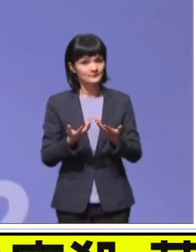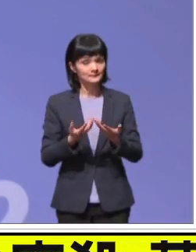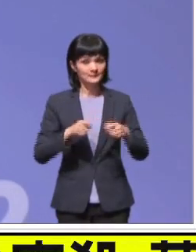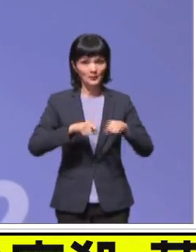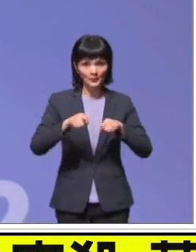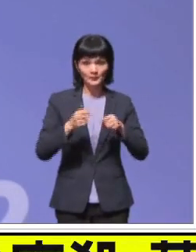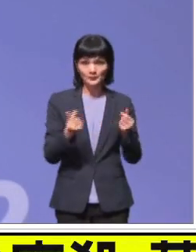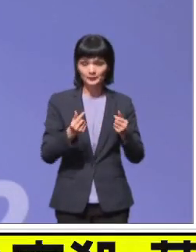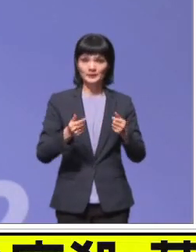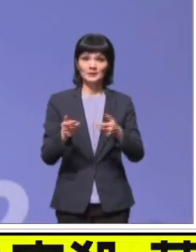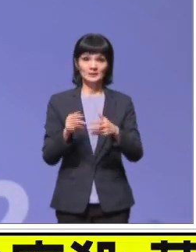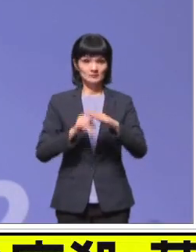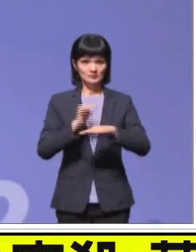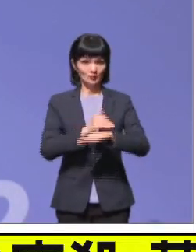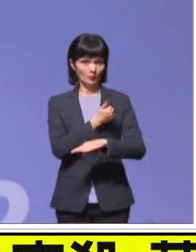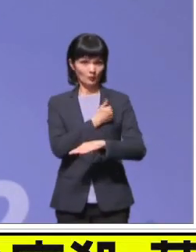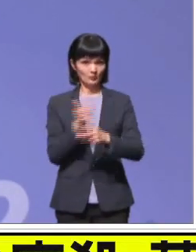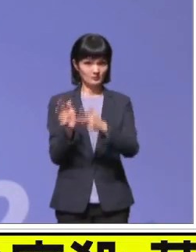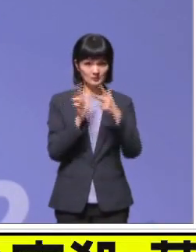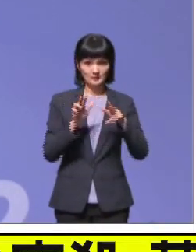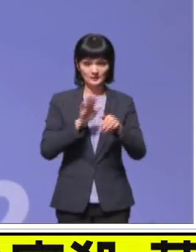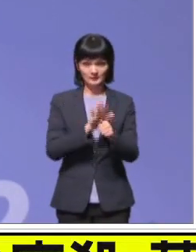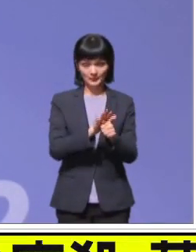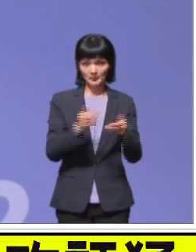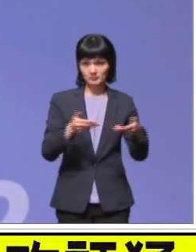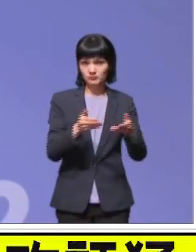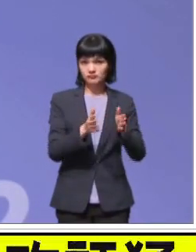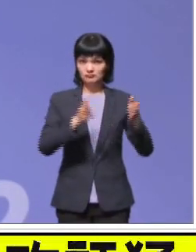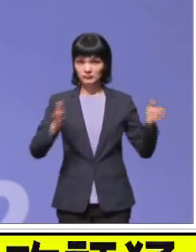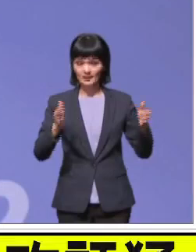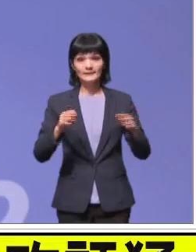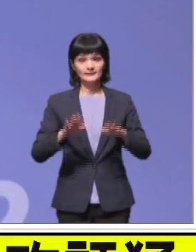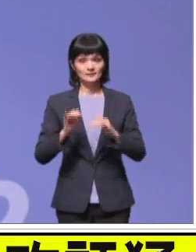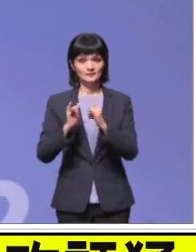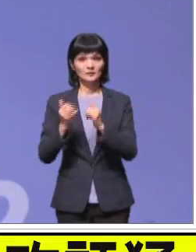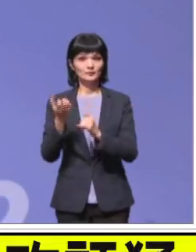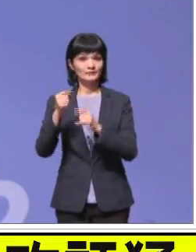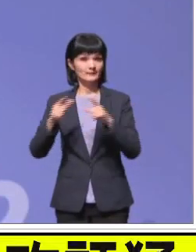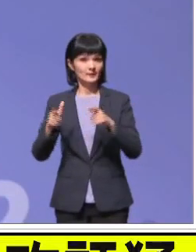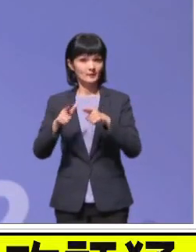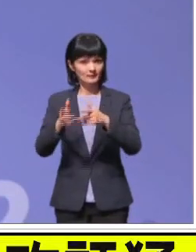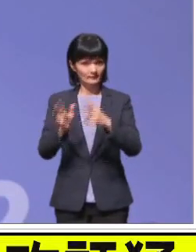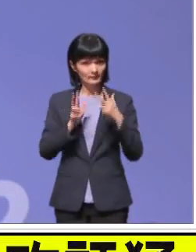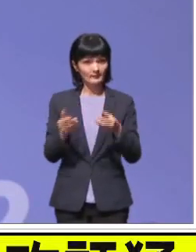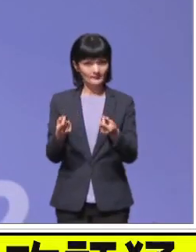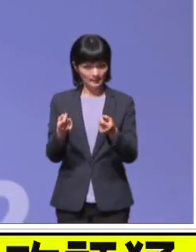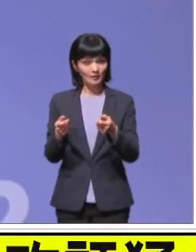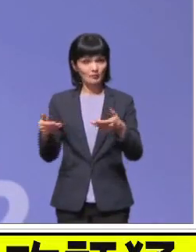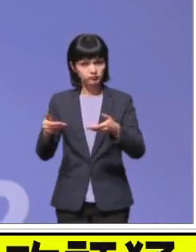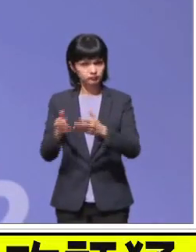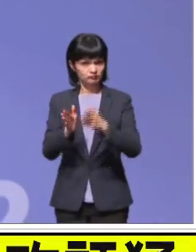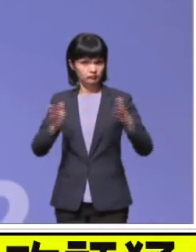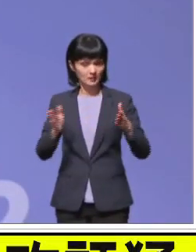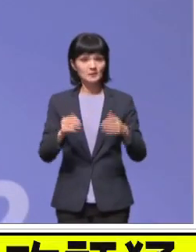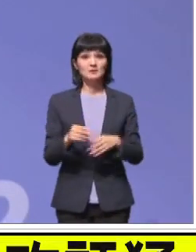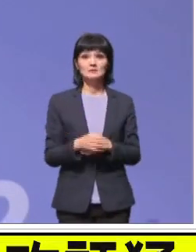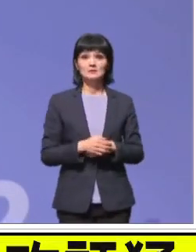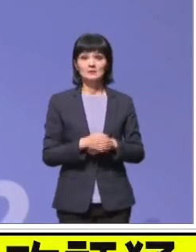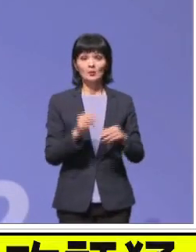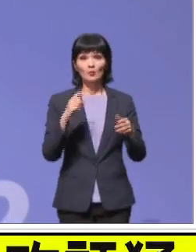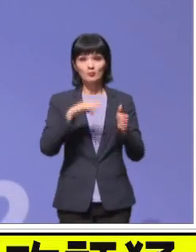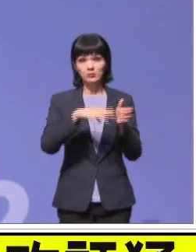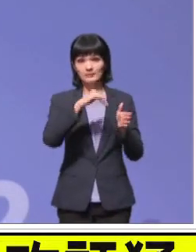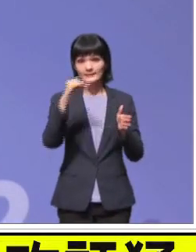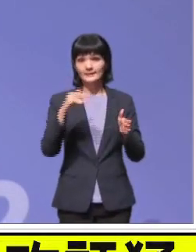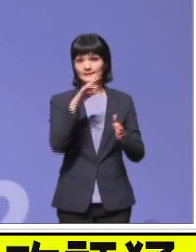够被也不会被柯文哲抛弃，他还是非常相信柯文哲的啊。那我想这个黄珊珊当然要表达这样一个